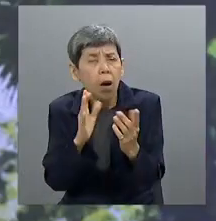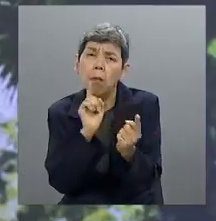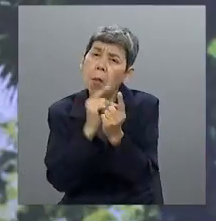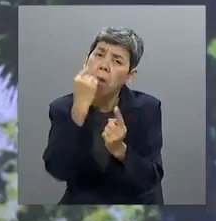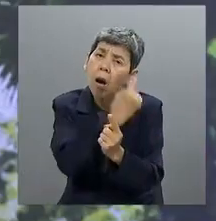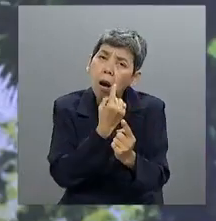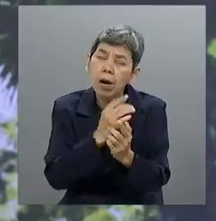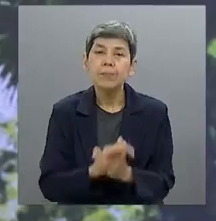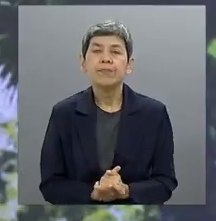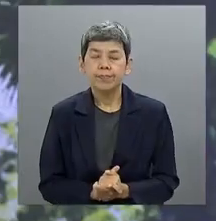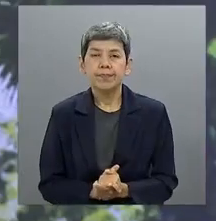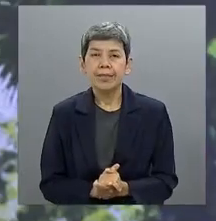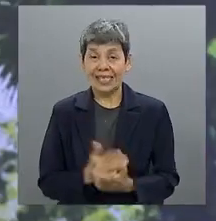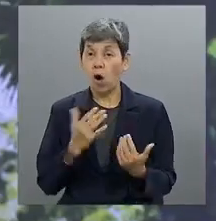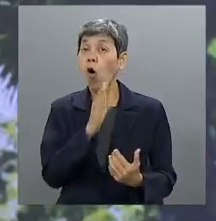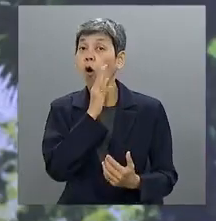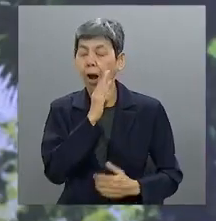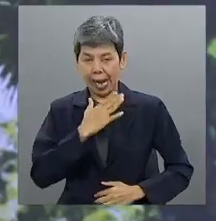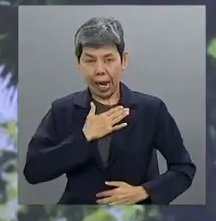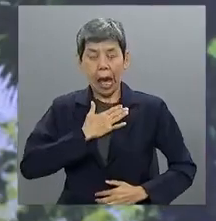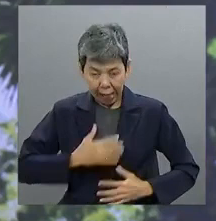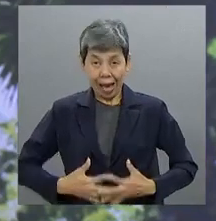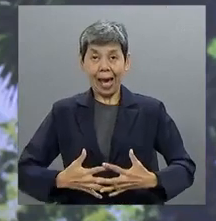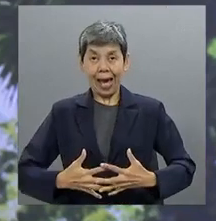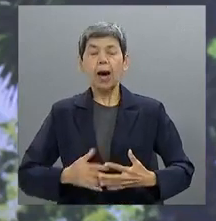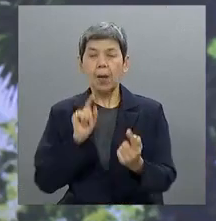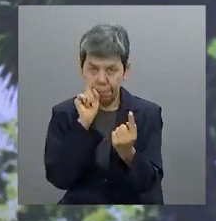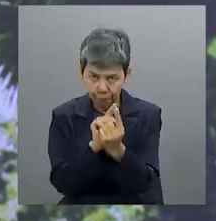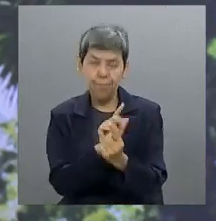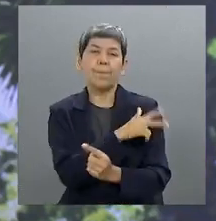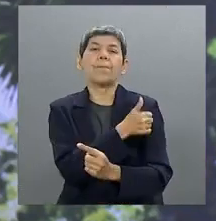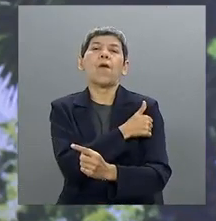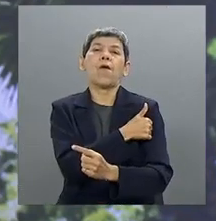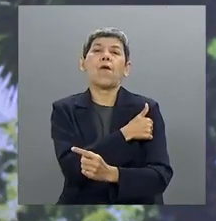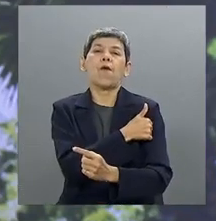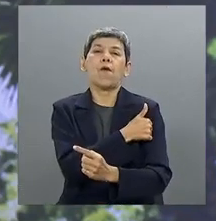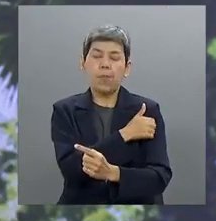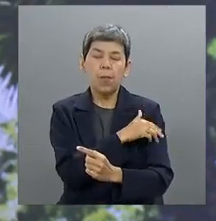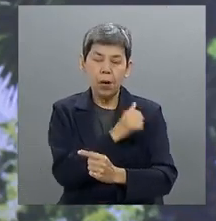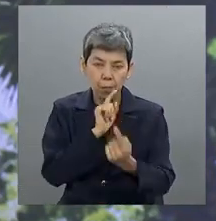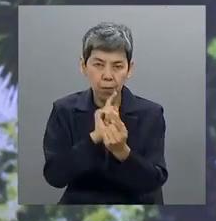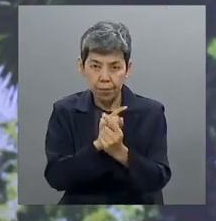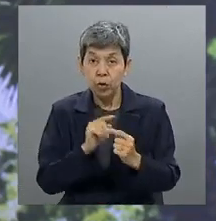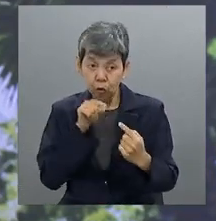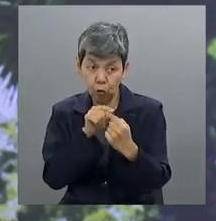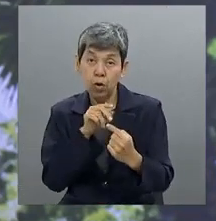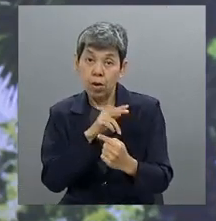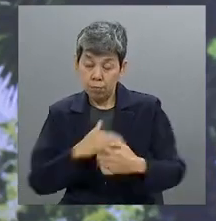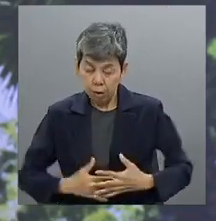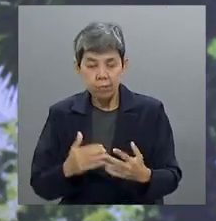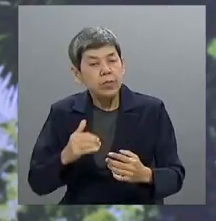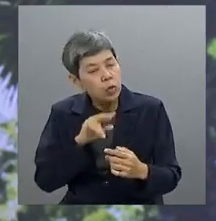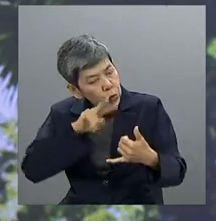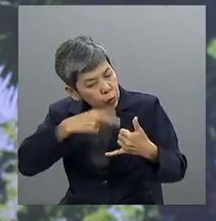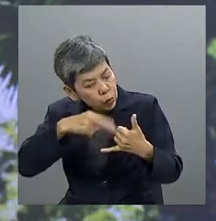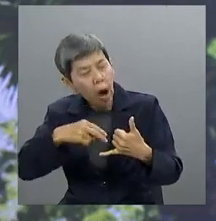อ ในกรณีที่ทราบแล้วว่าตั้งครรภ์ก็คือรีบไปฝากครรภ์นะคะเพราะว่าเมื่อไปพบสูตินรีแพทย์เนี่ยก็จะได้รับการตรวจเพื่อยืนยัน